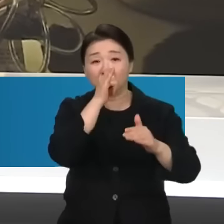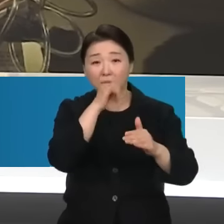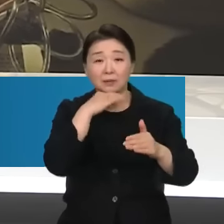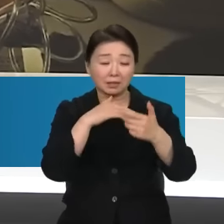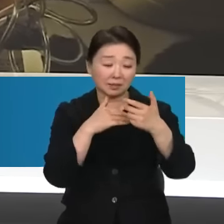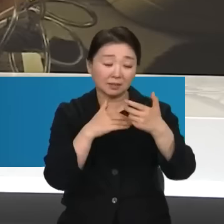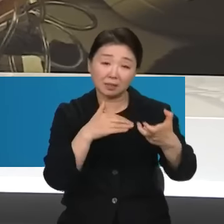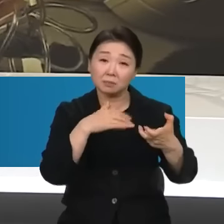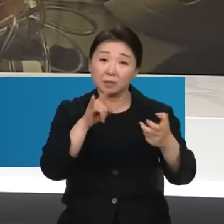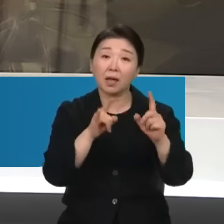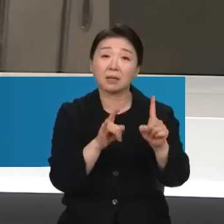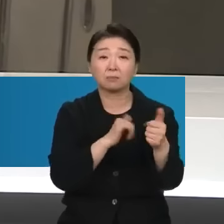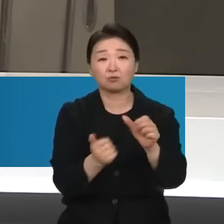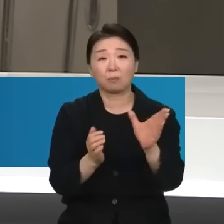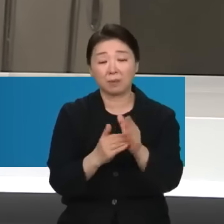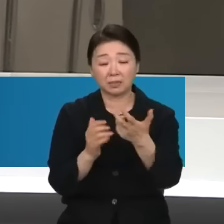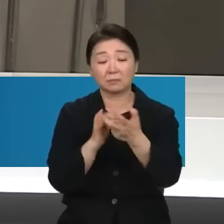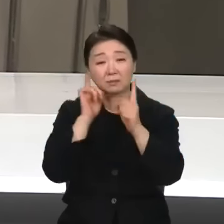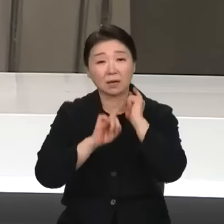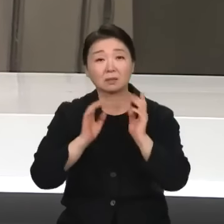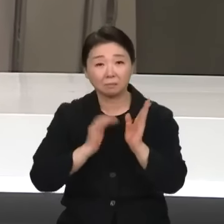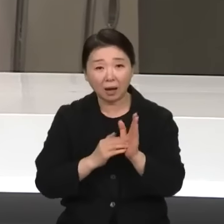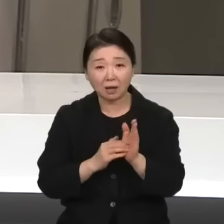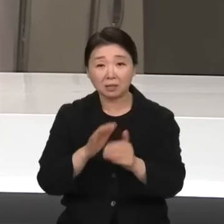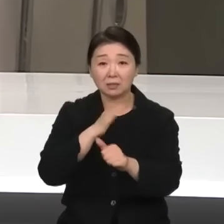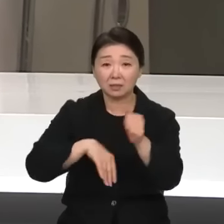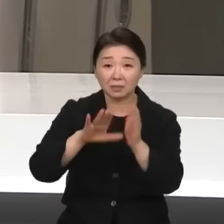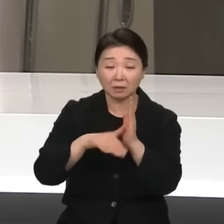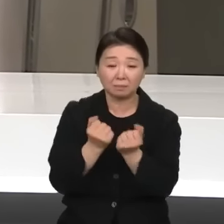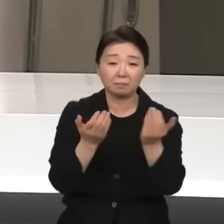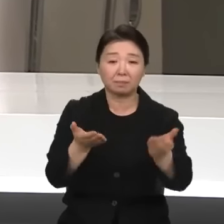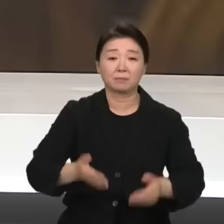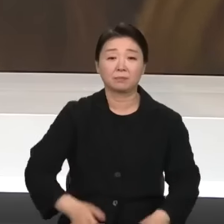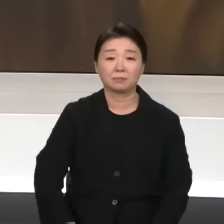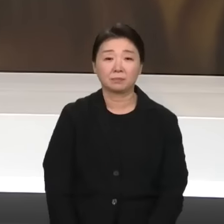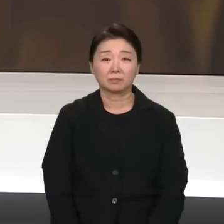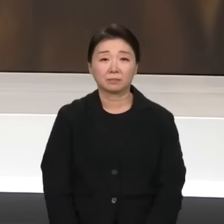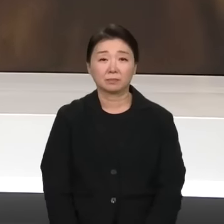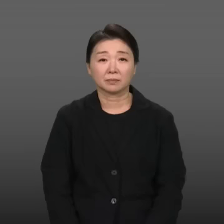명이 숨지고 70여 명이 다쳤는데 당시 상황 백민경 기자입니다.